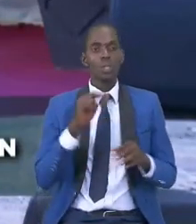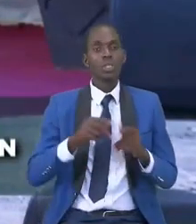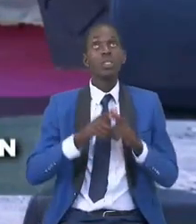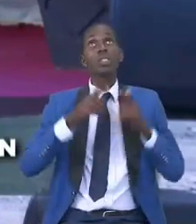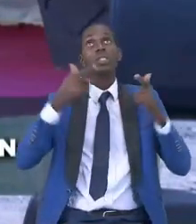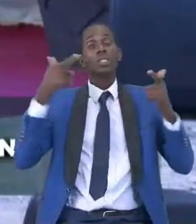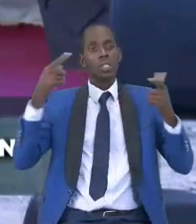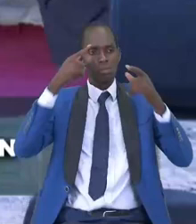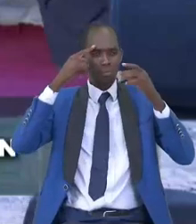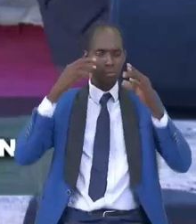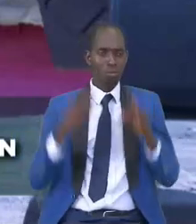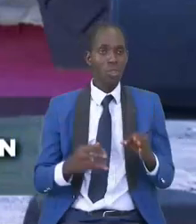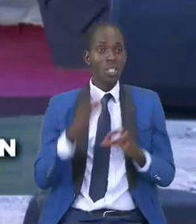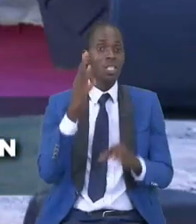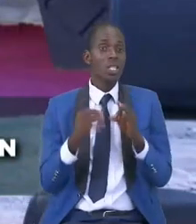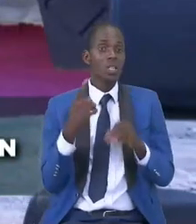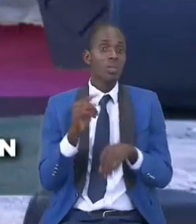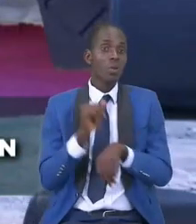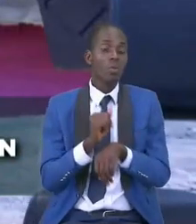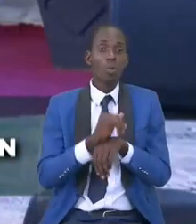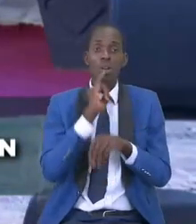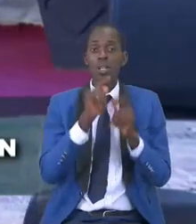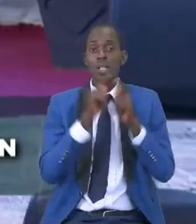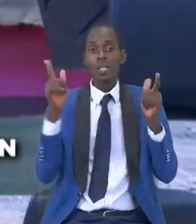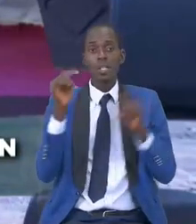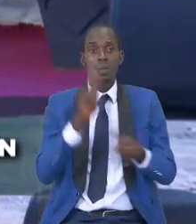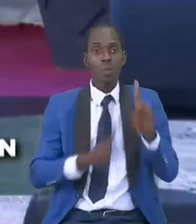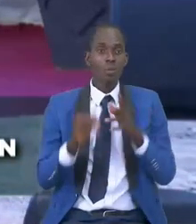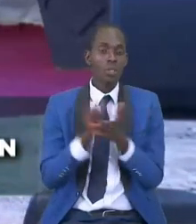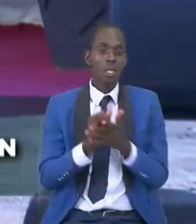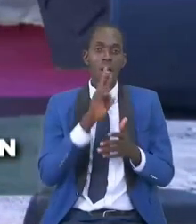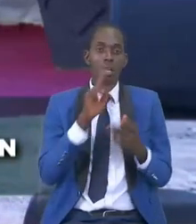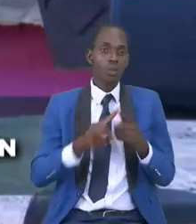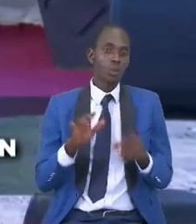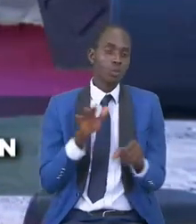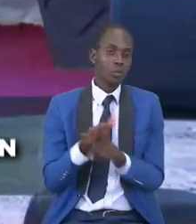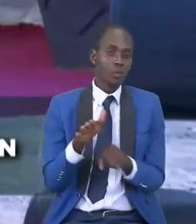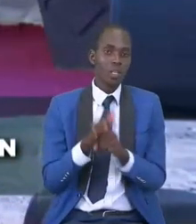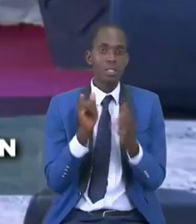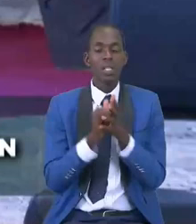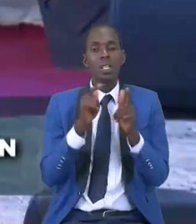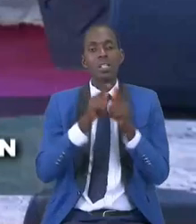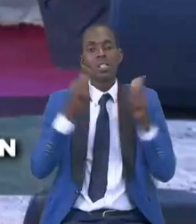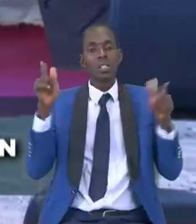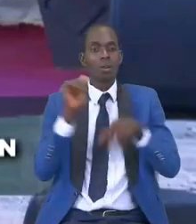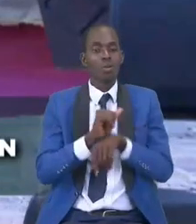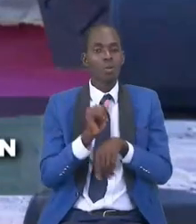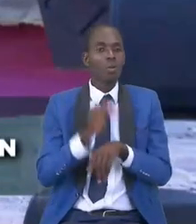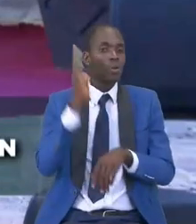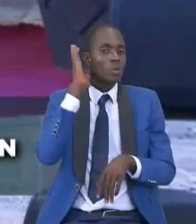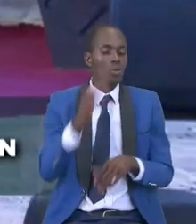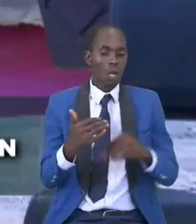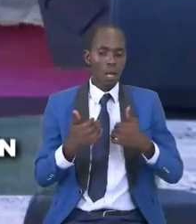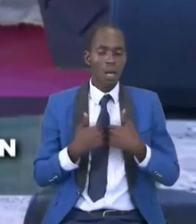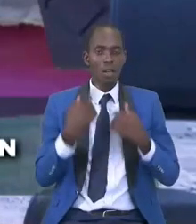faut une grande détermination. Si le devoir est grand, alors ceux qui doivent accomplir ce devoir, ce grand